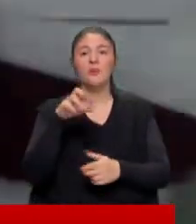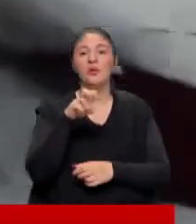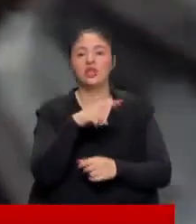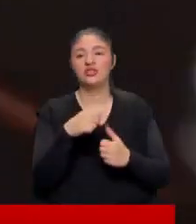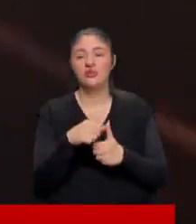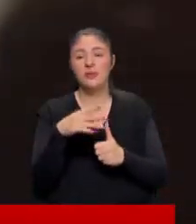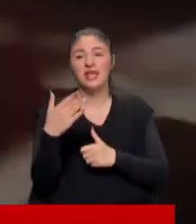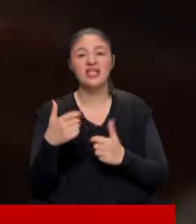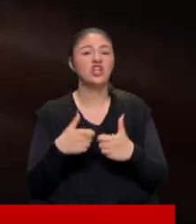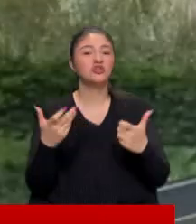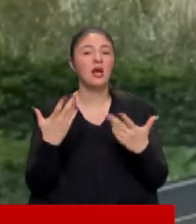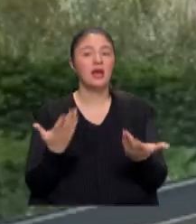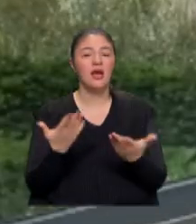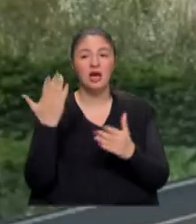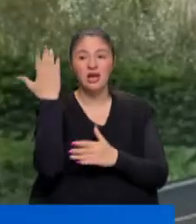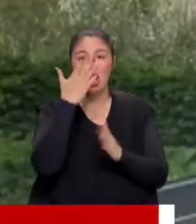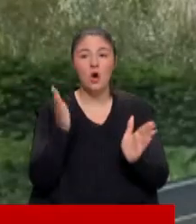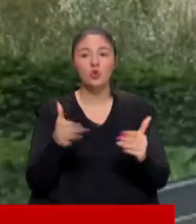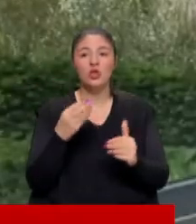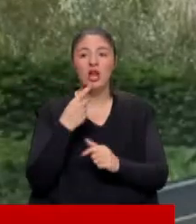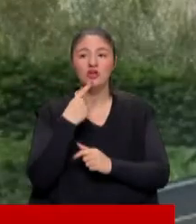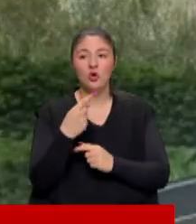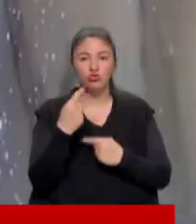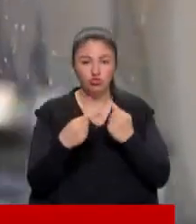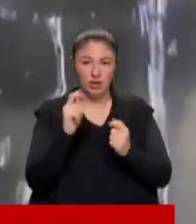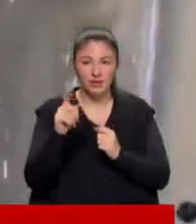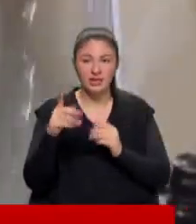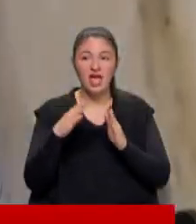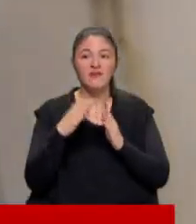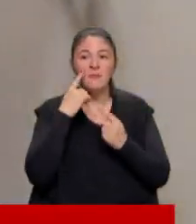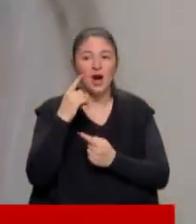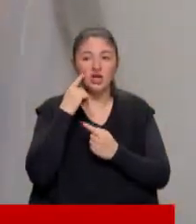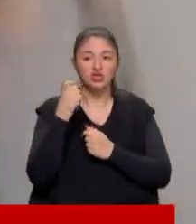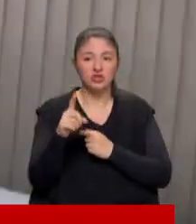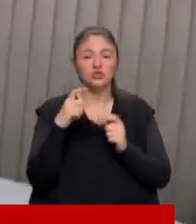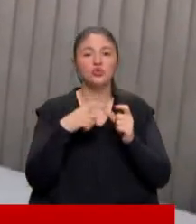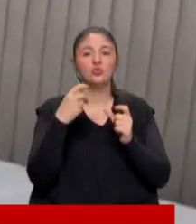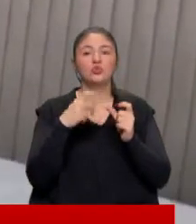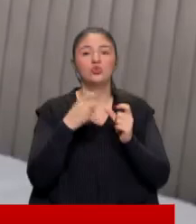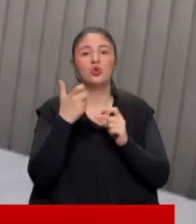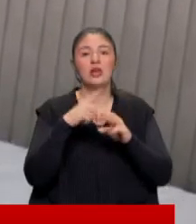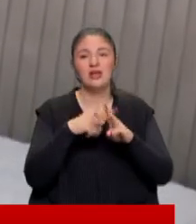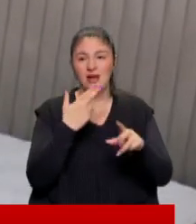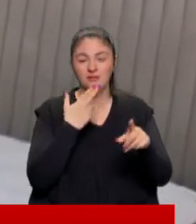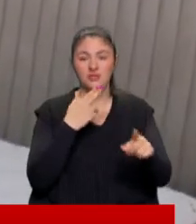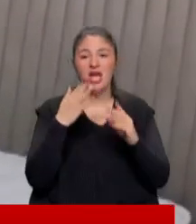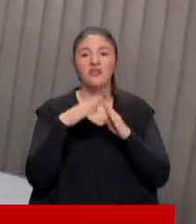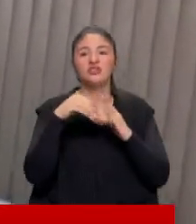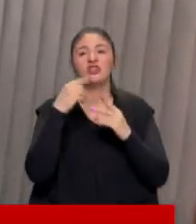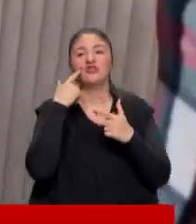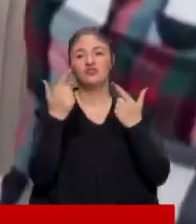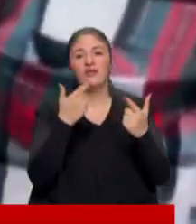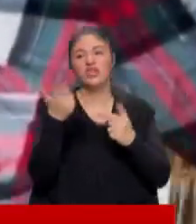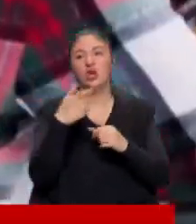Polatlarla ilgili bir diğer gelişme ise kara kutusu olarak gündeme gelen evin bakıcısı Şule ile ilgili. Dilan Polat'ın evinde çektiği